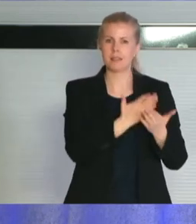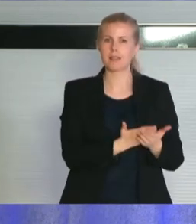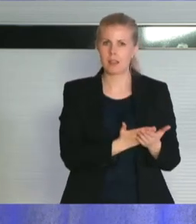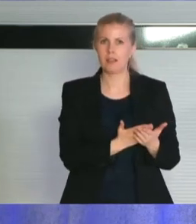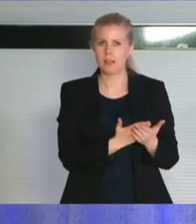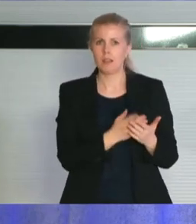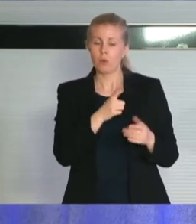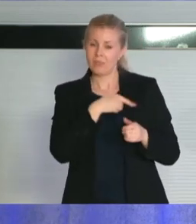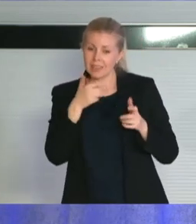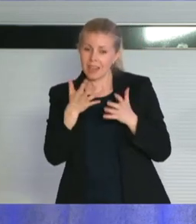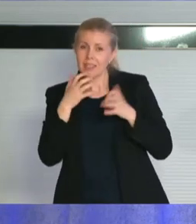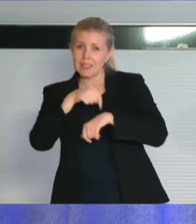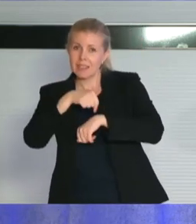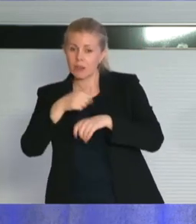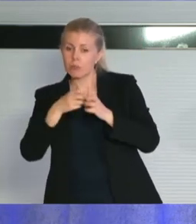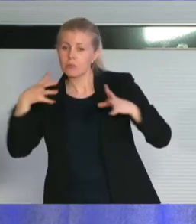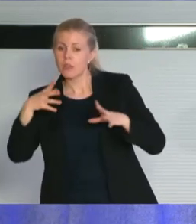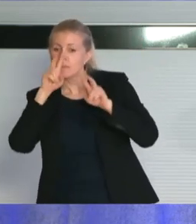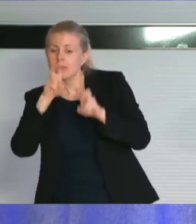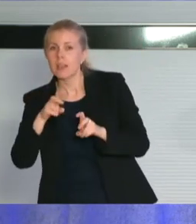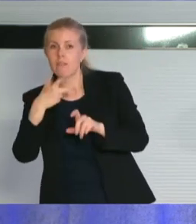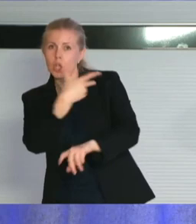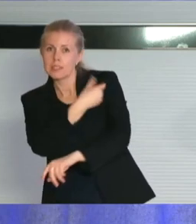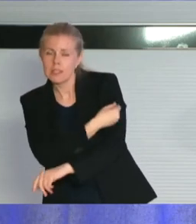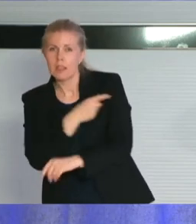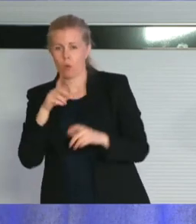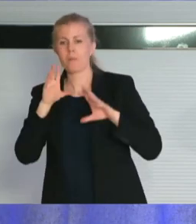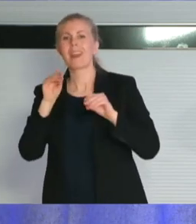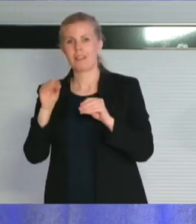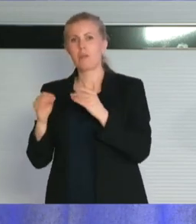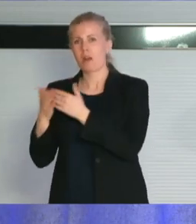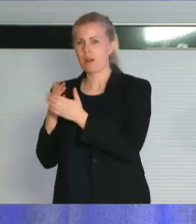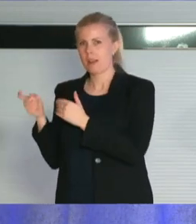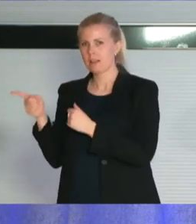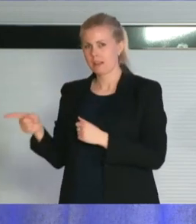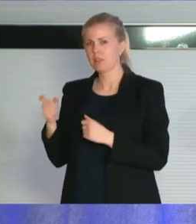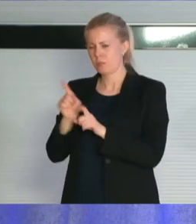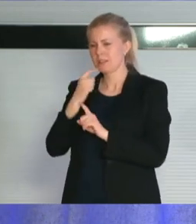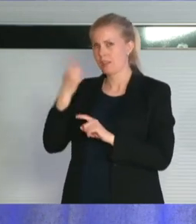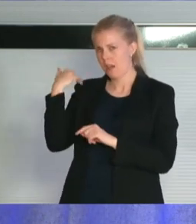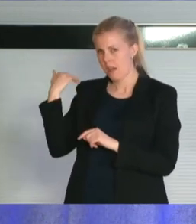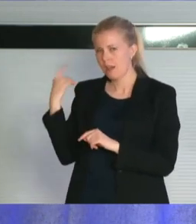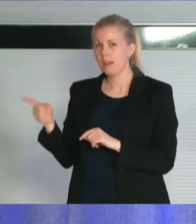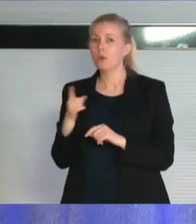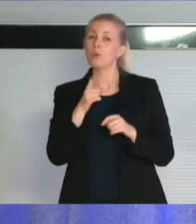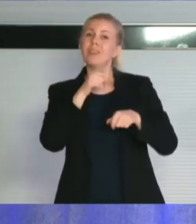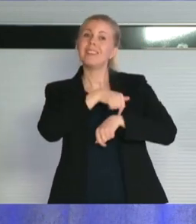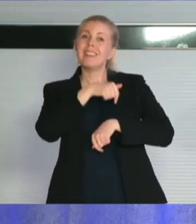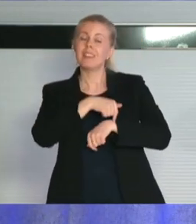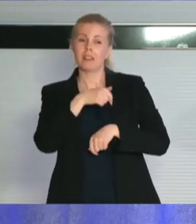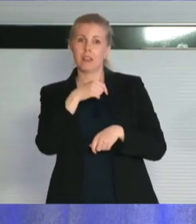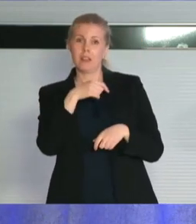tid til å utvikle vaksiner og forbedre behandling, som nevnt. Og vi trenger tid til også de pasientene som ikke